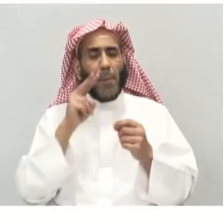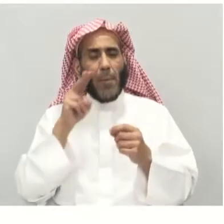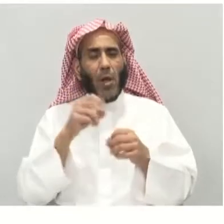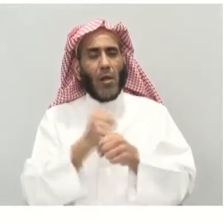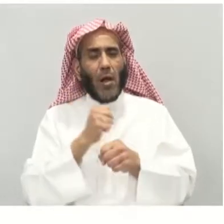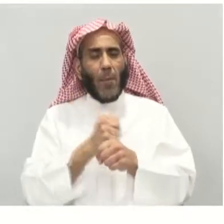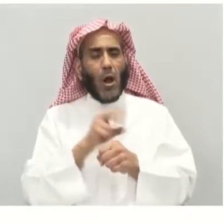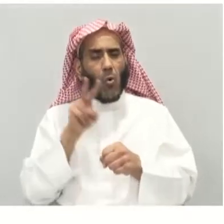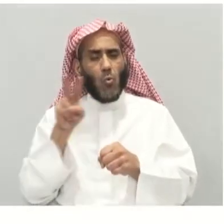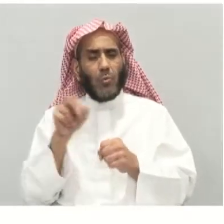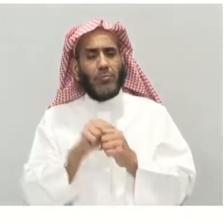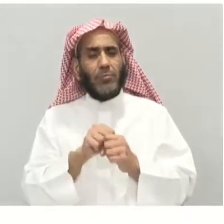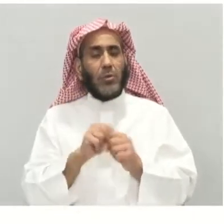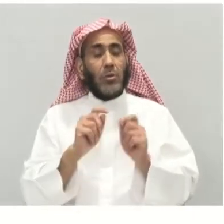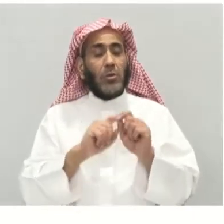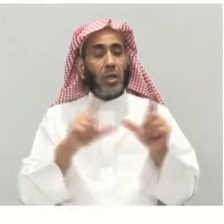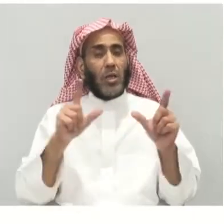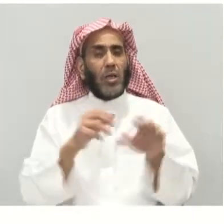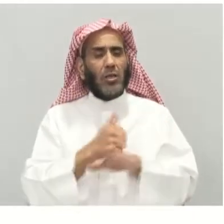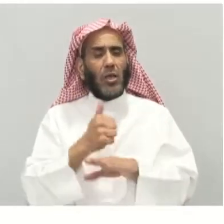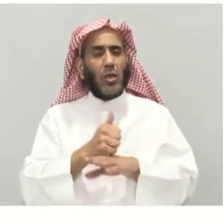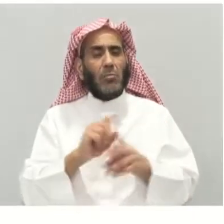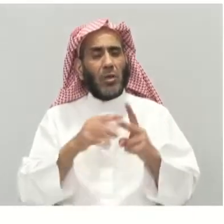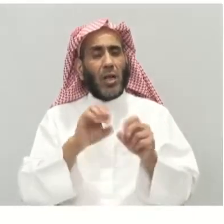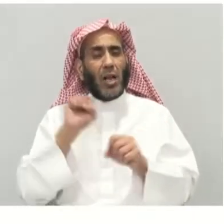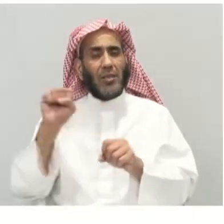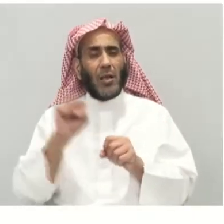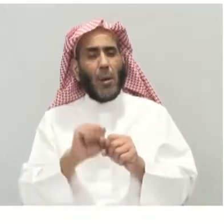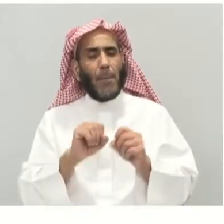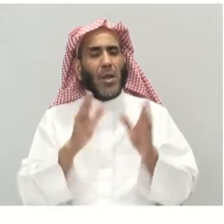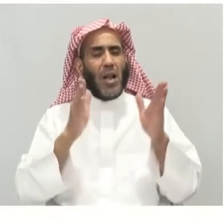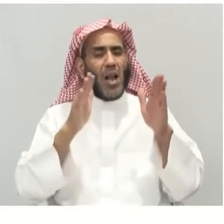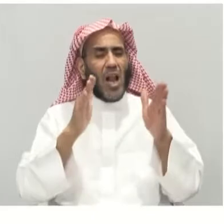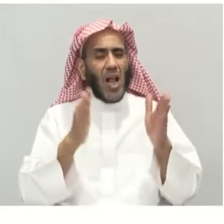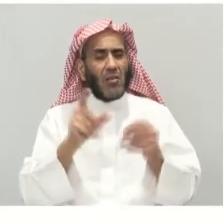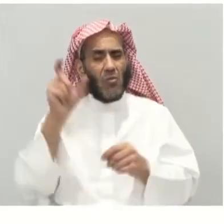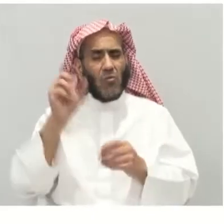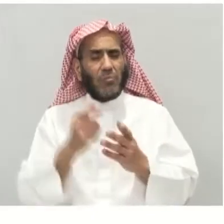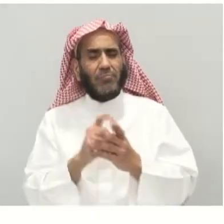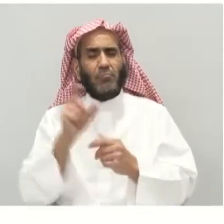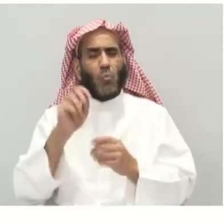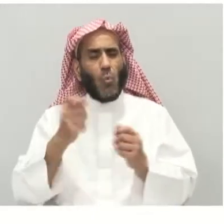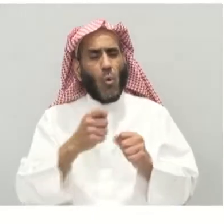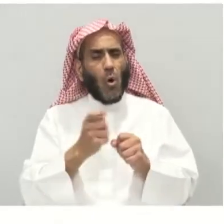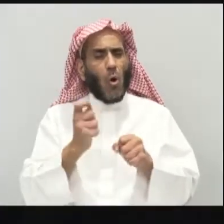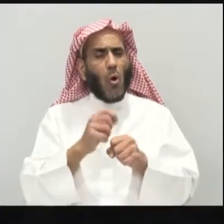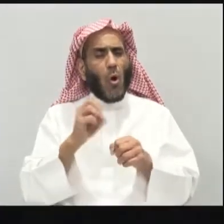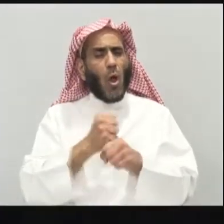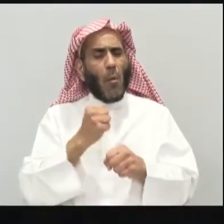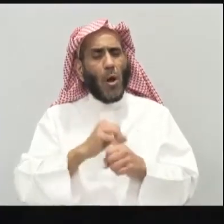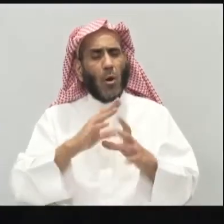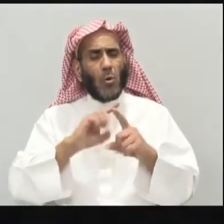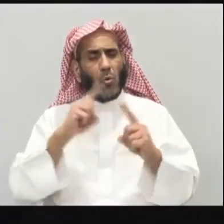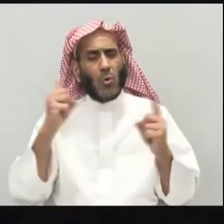الاعمال تتضح الاساليب التقنيات الخاصه فين ذكرنا ان الاعمال كلها تختلف